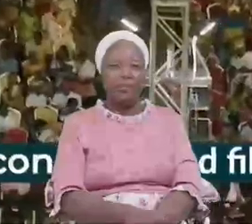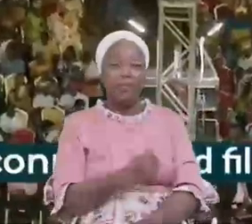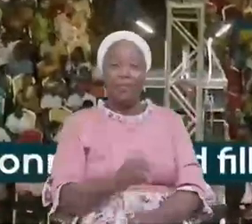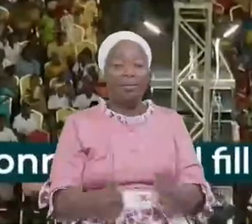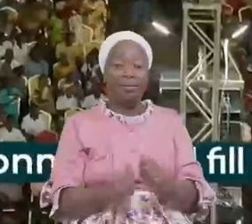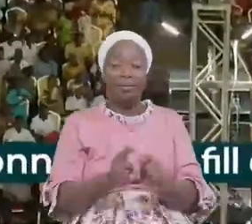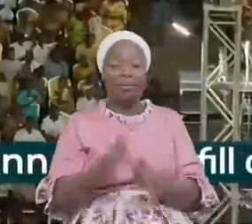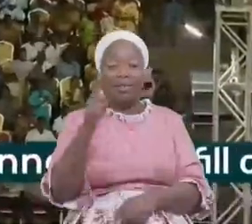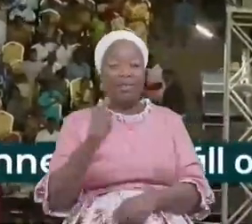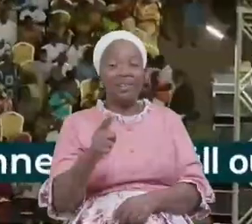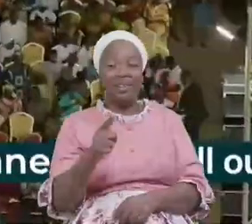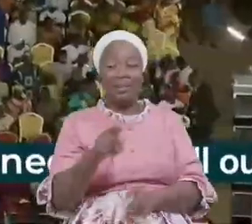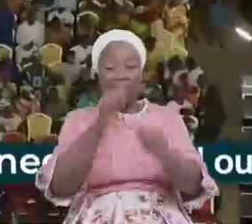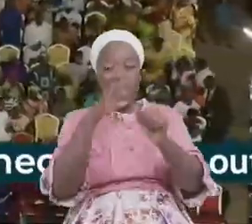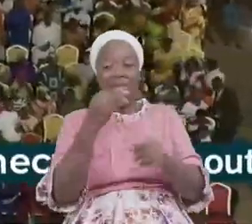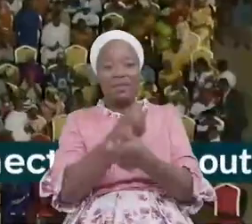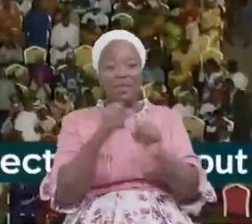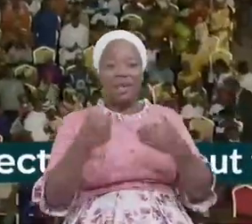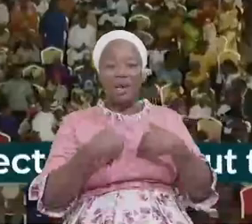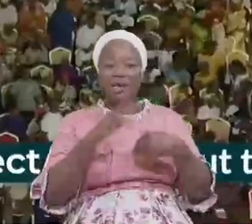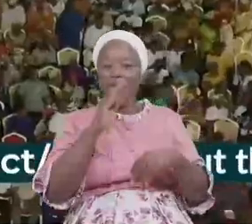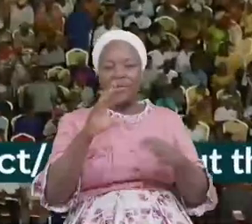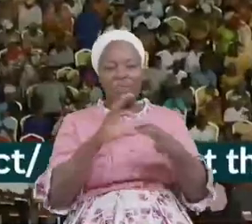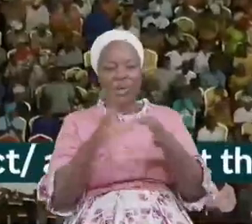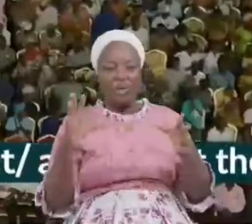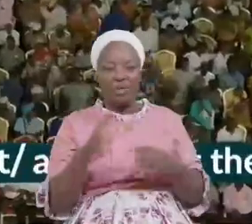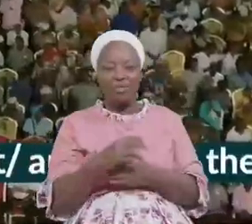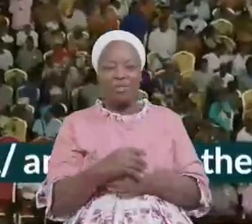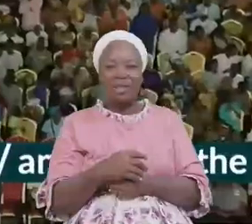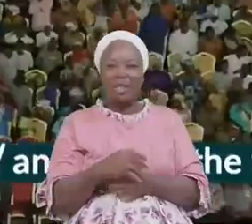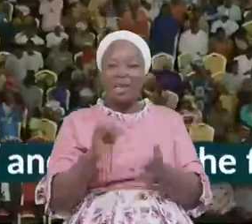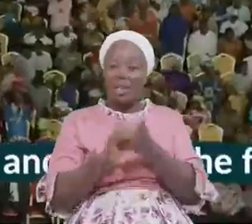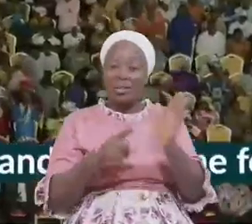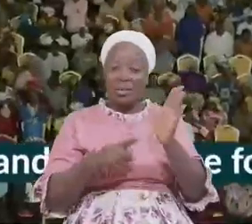La plus grande bénédiction du salut a été libérée. Rassure-toi.